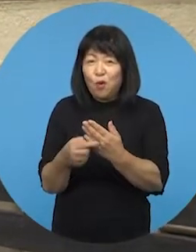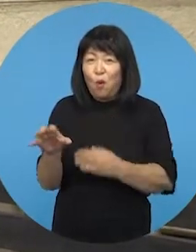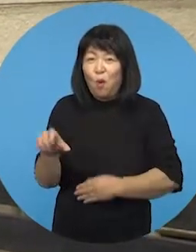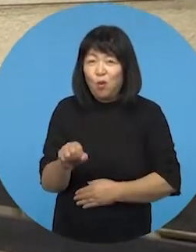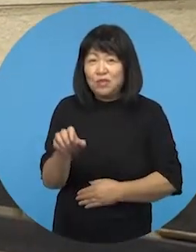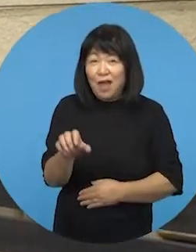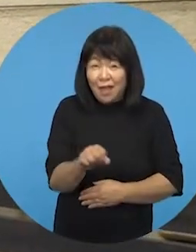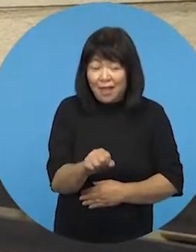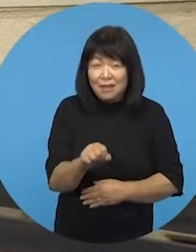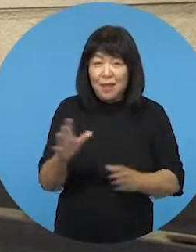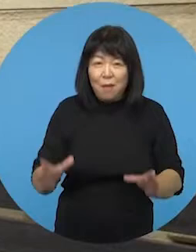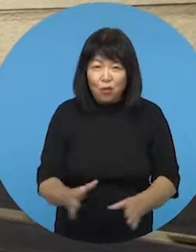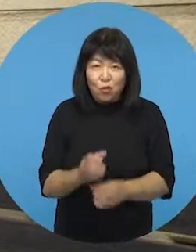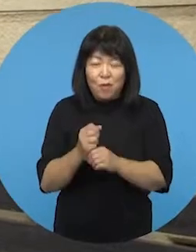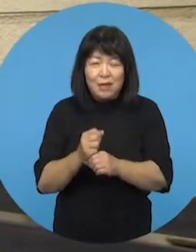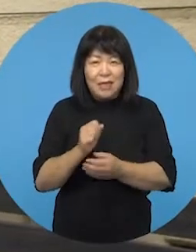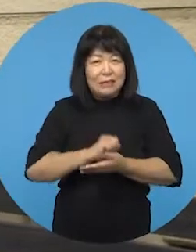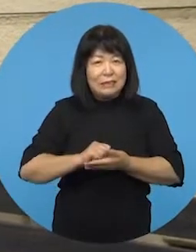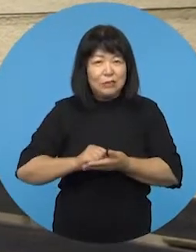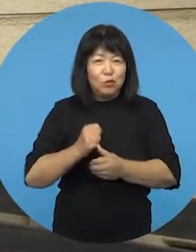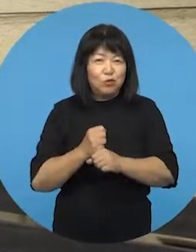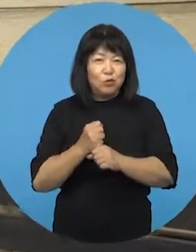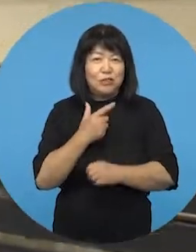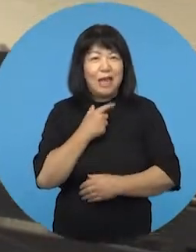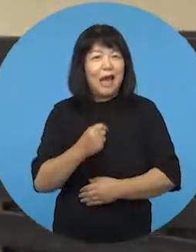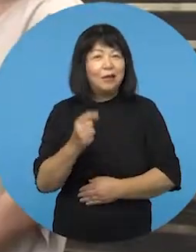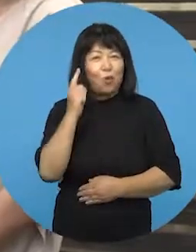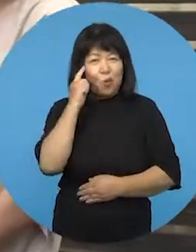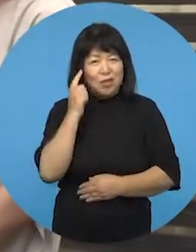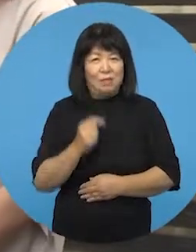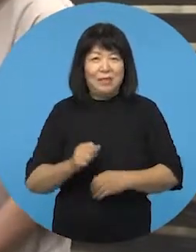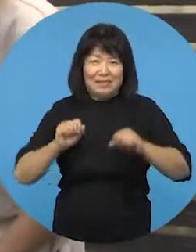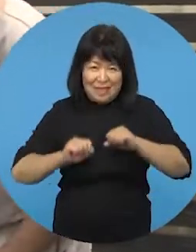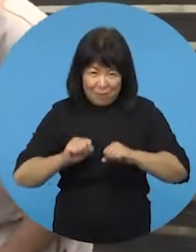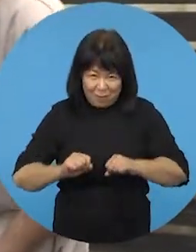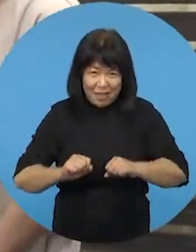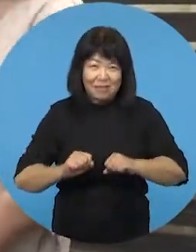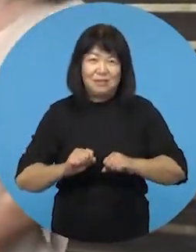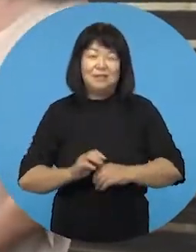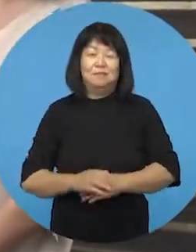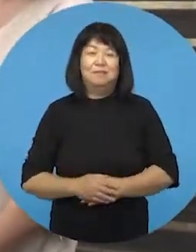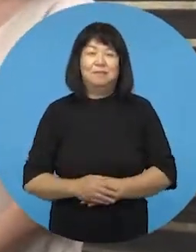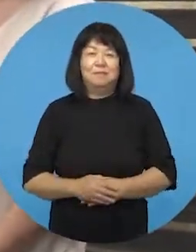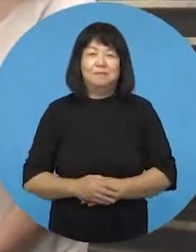てまとめて、で記事にしっかりとできるようにしたいと思います。頑張ります。 頑張ってください。